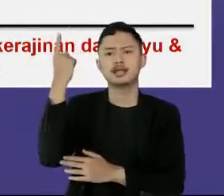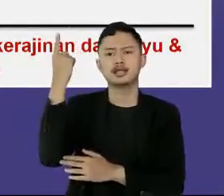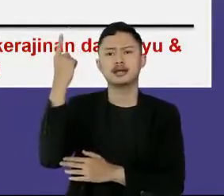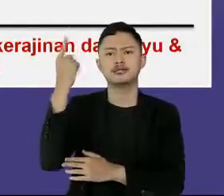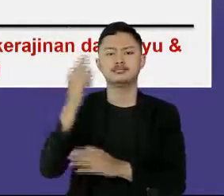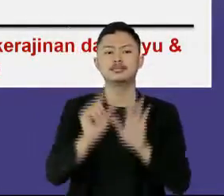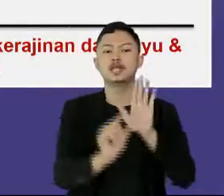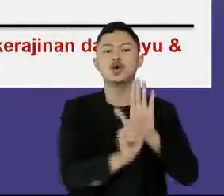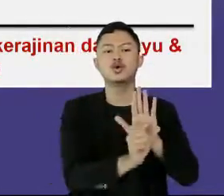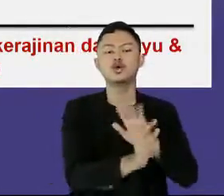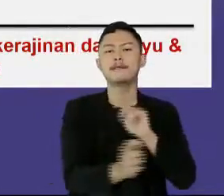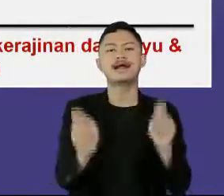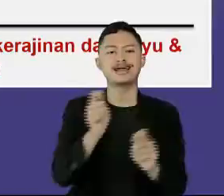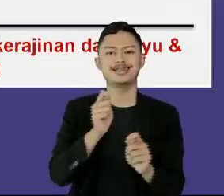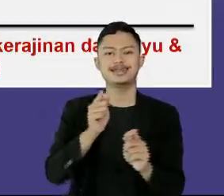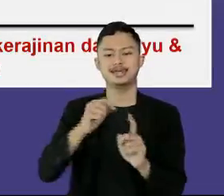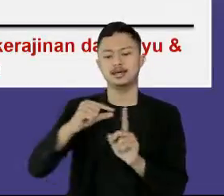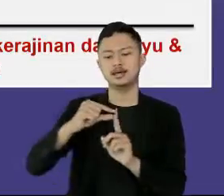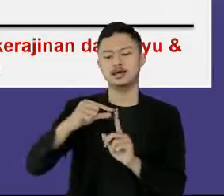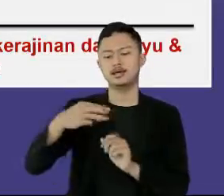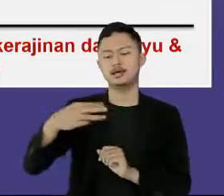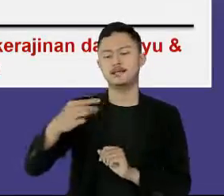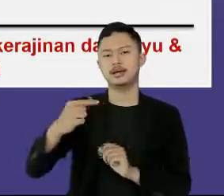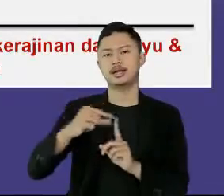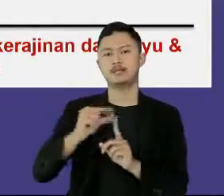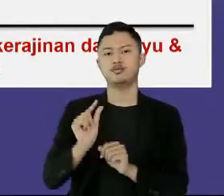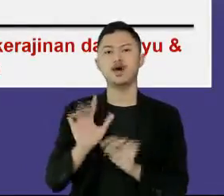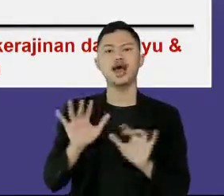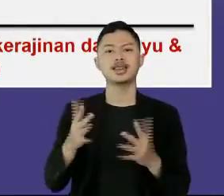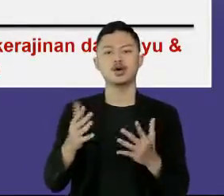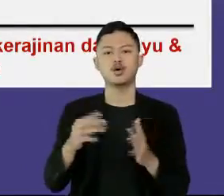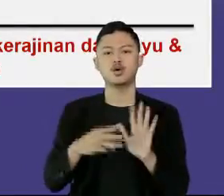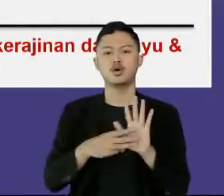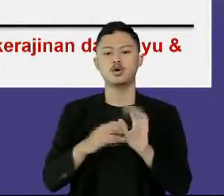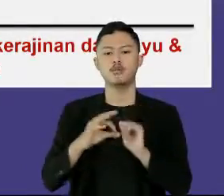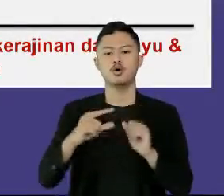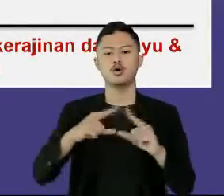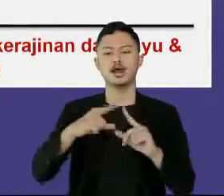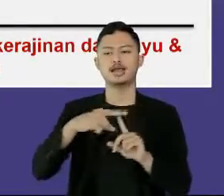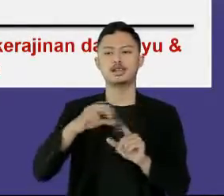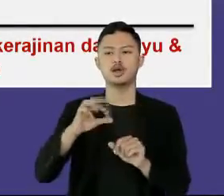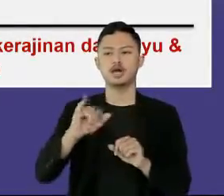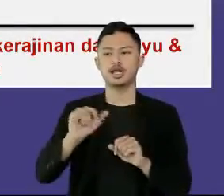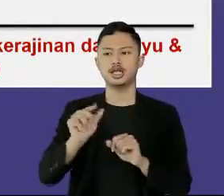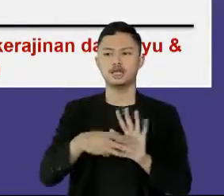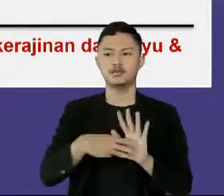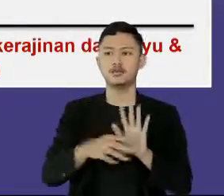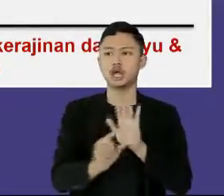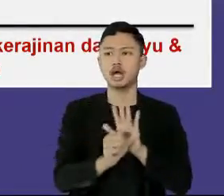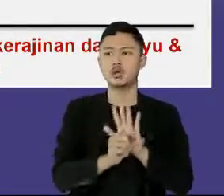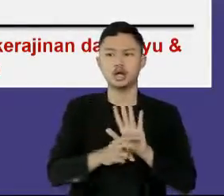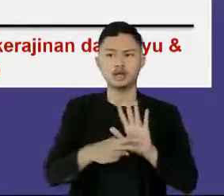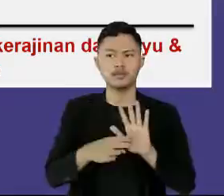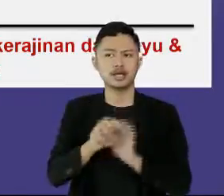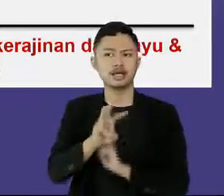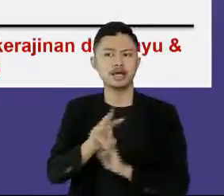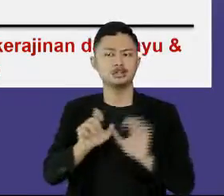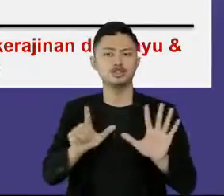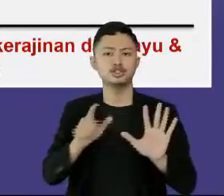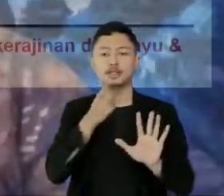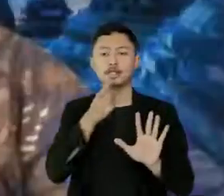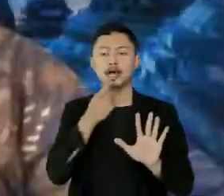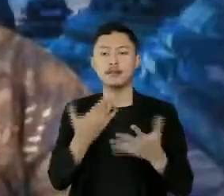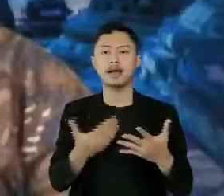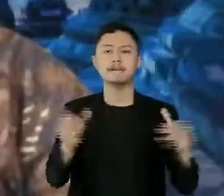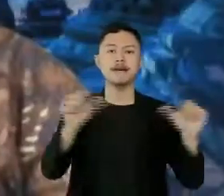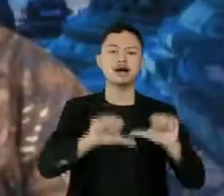pengganti undang-undang Perpu untuk moratorium undang-undang nomor 37 tahun 2004 yaitu tentang kepailitan